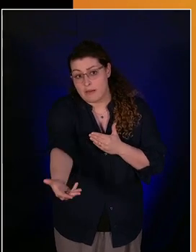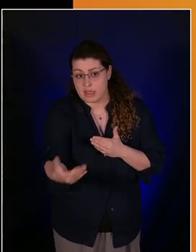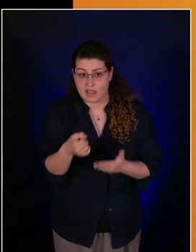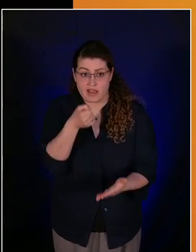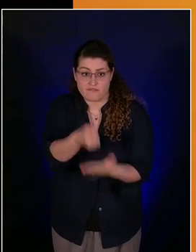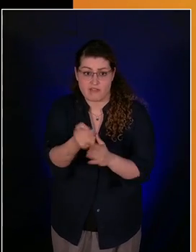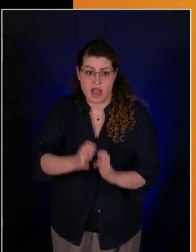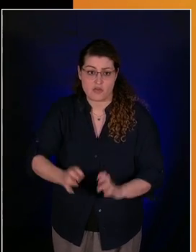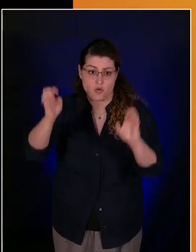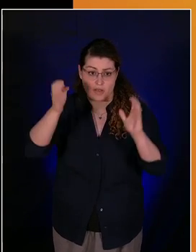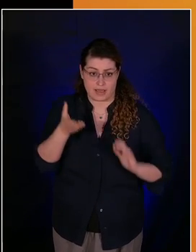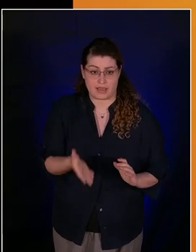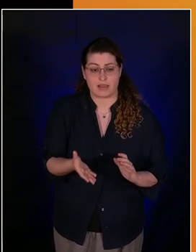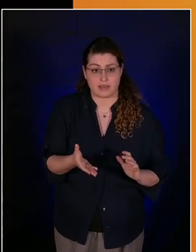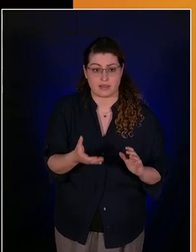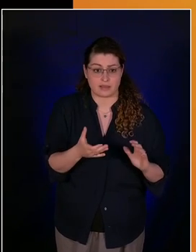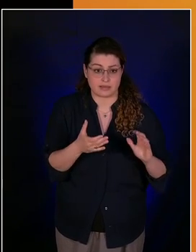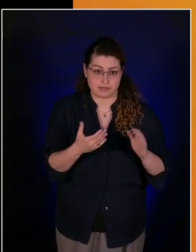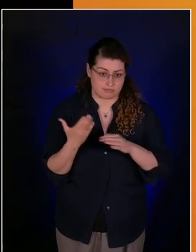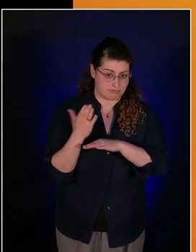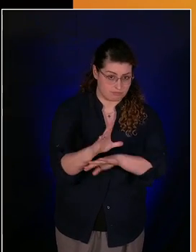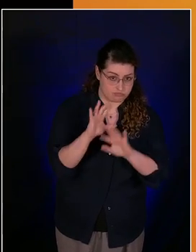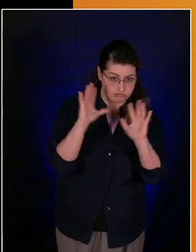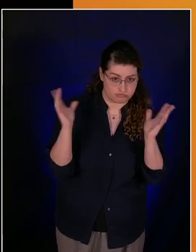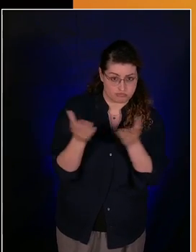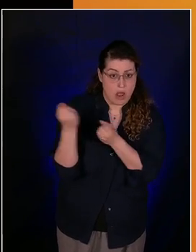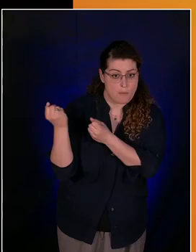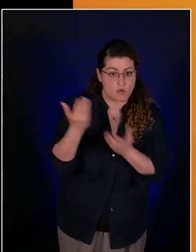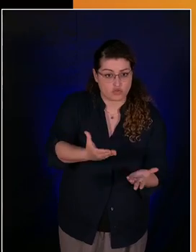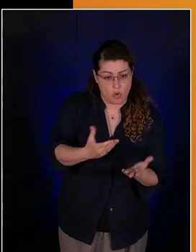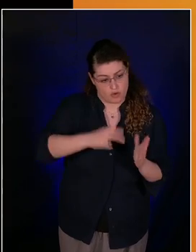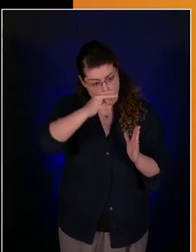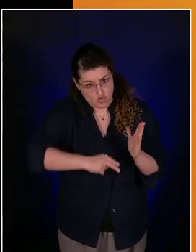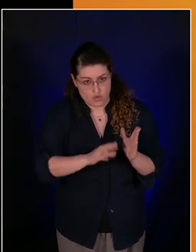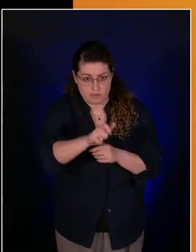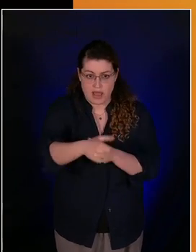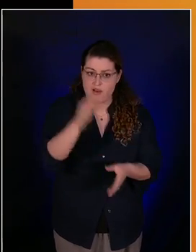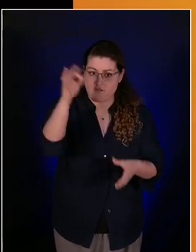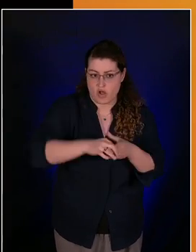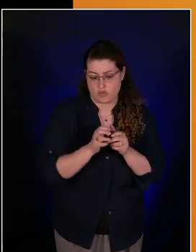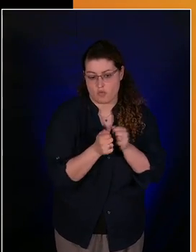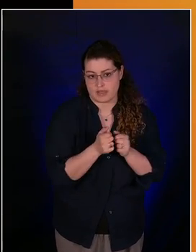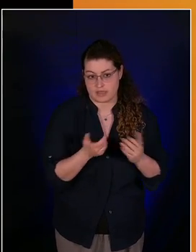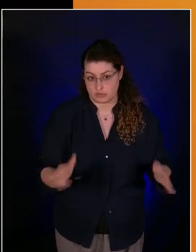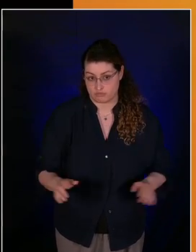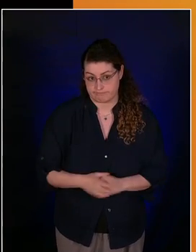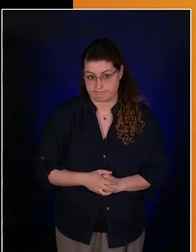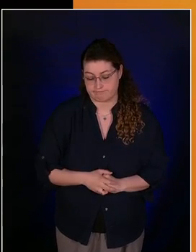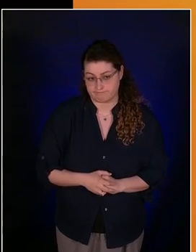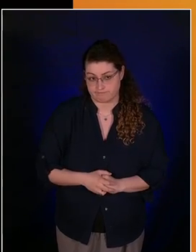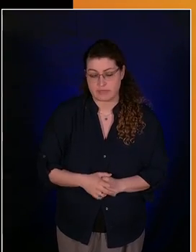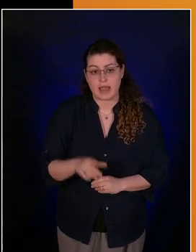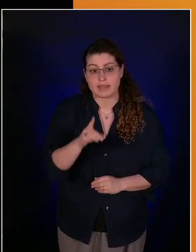congrès de cette journée que nous vous présenterons cette motion qu'on en fera lecture et vote au boîtier